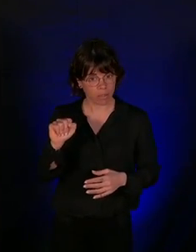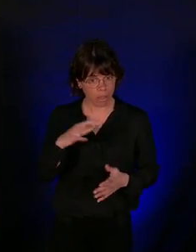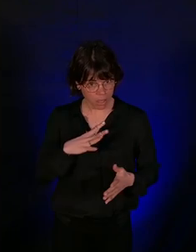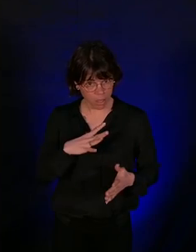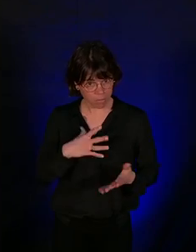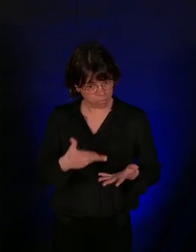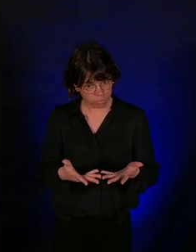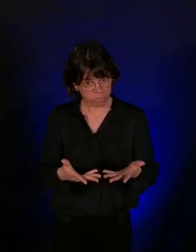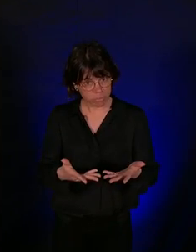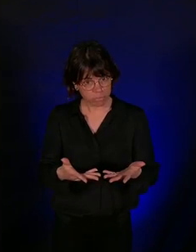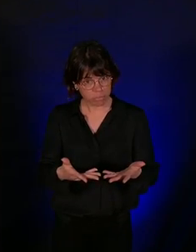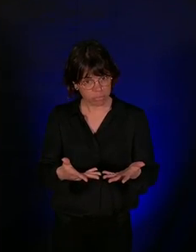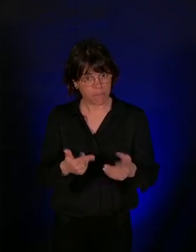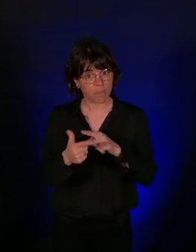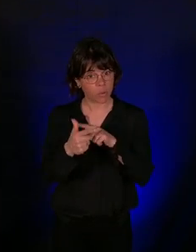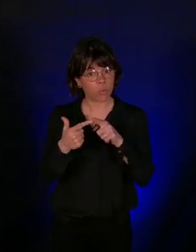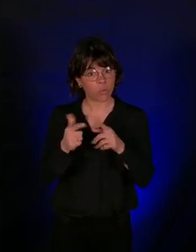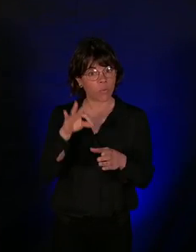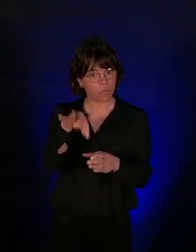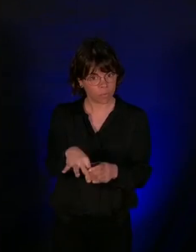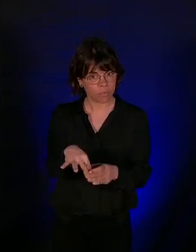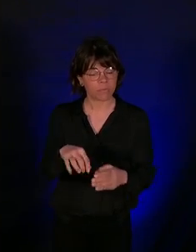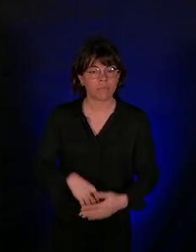glav ça va faire de votes